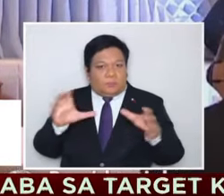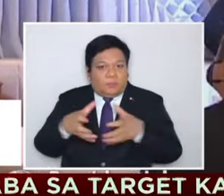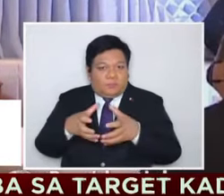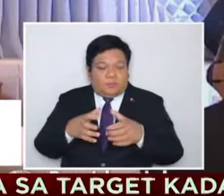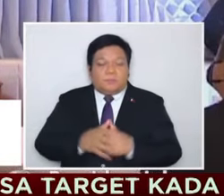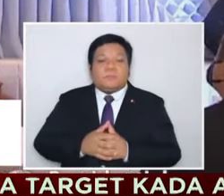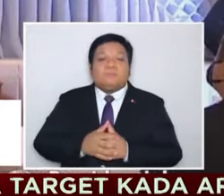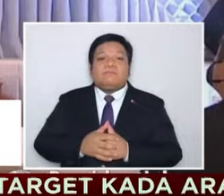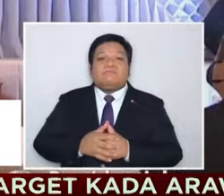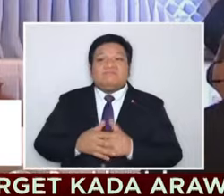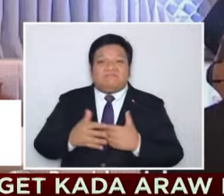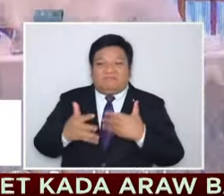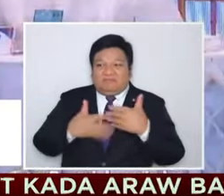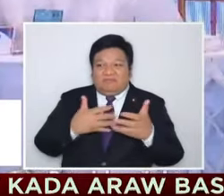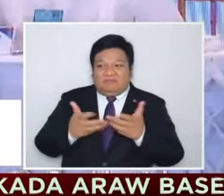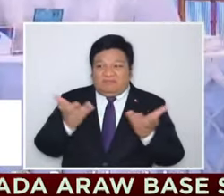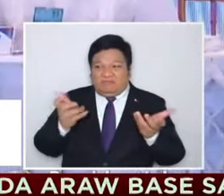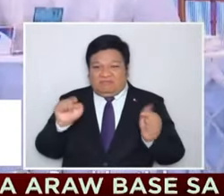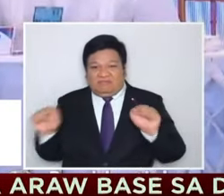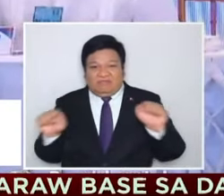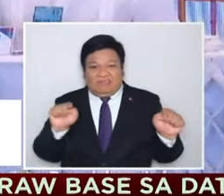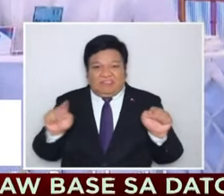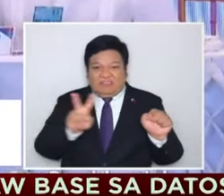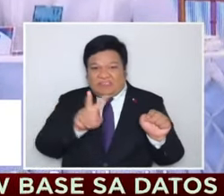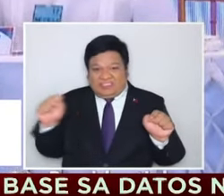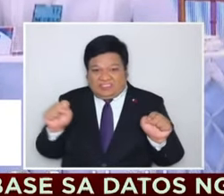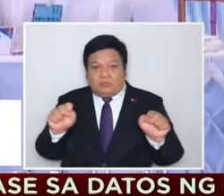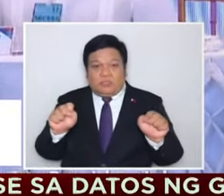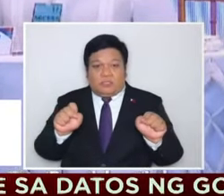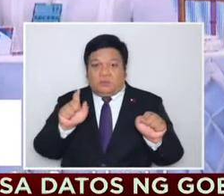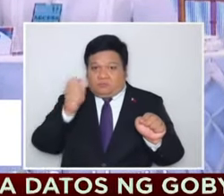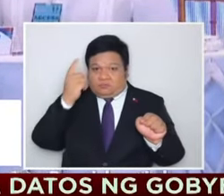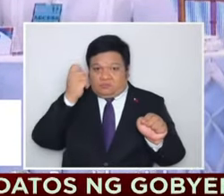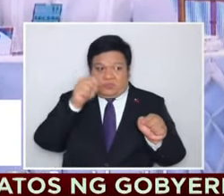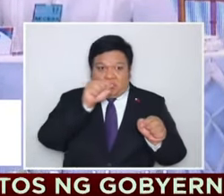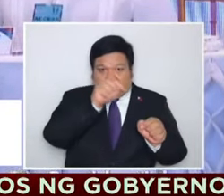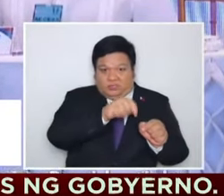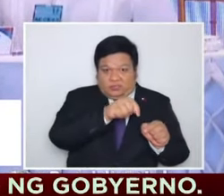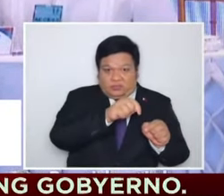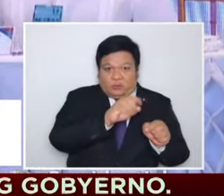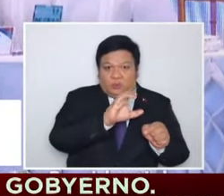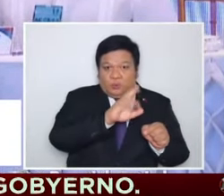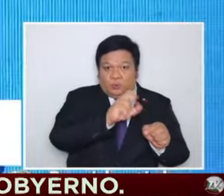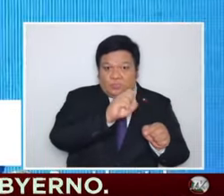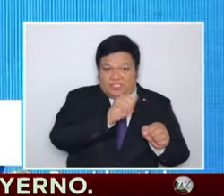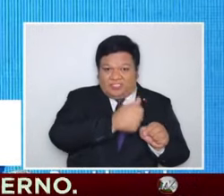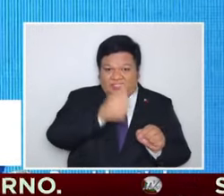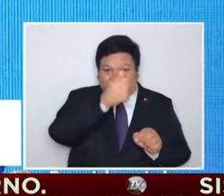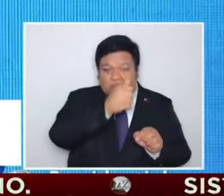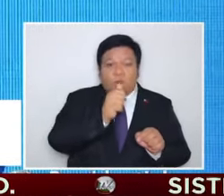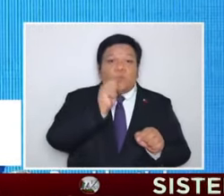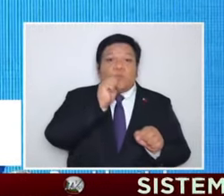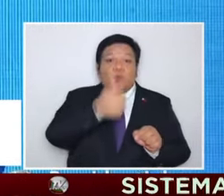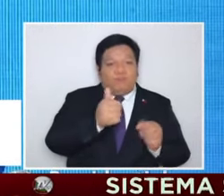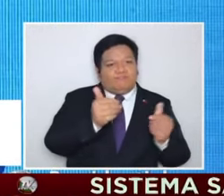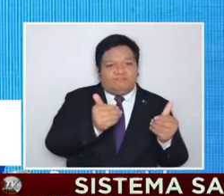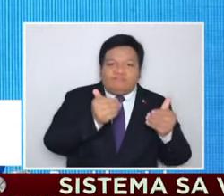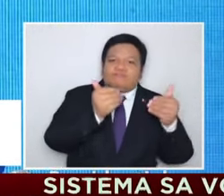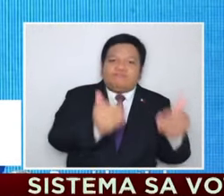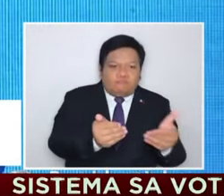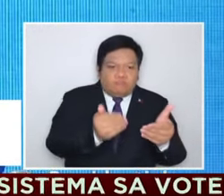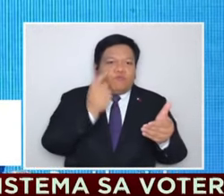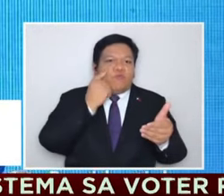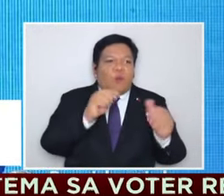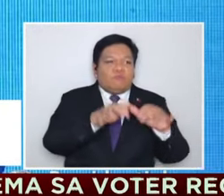tumitinding iringan sa pagitan ng dalawang grupo. Tuloy naman ang National Assembly ng KUSI faction ng PDP laban bukas na